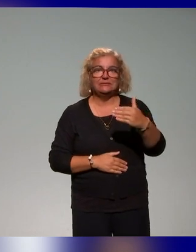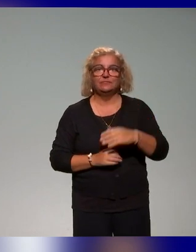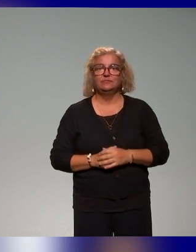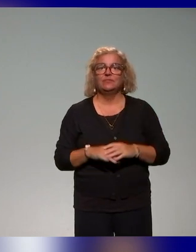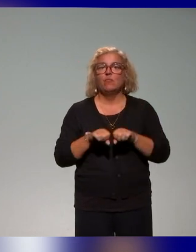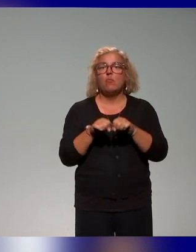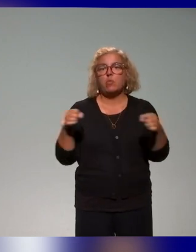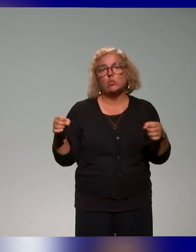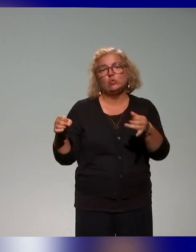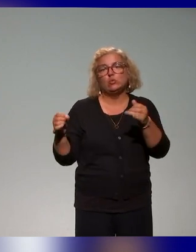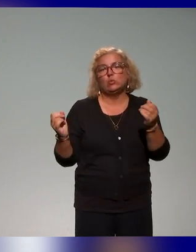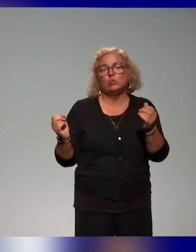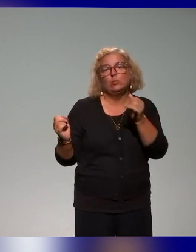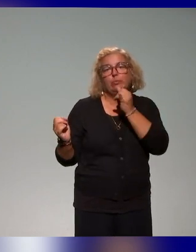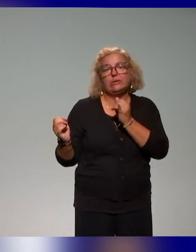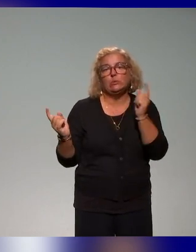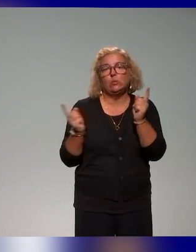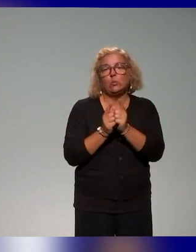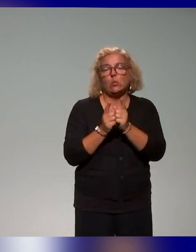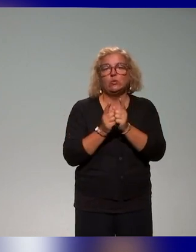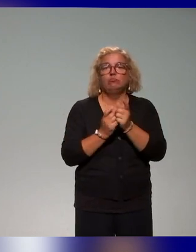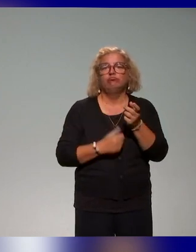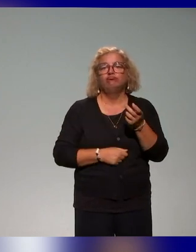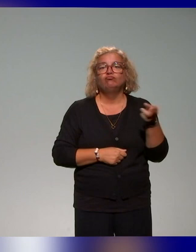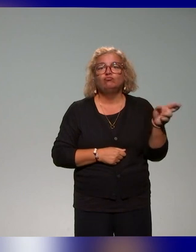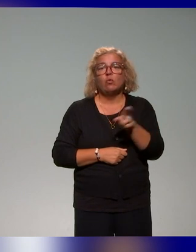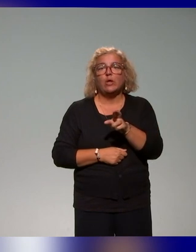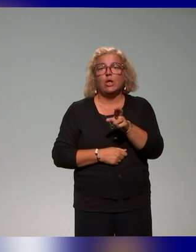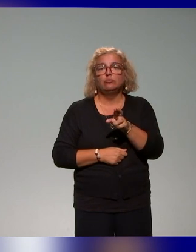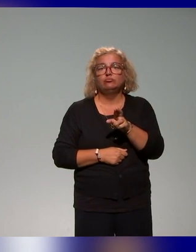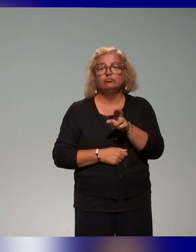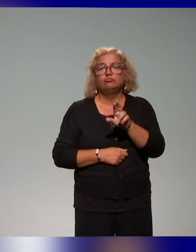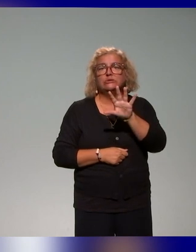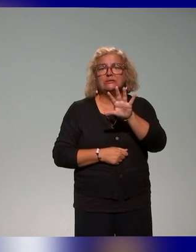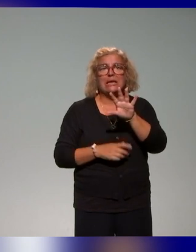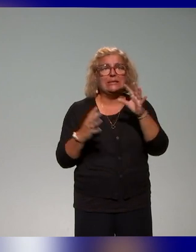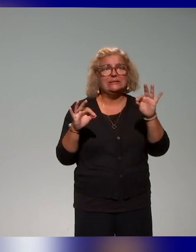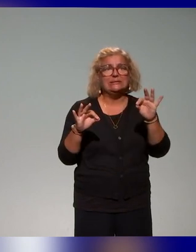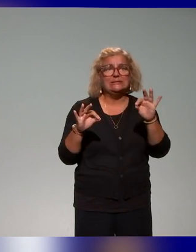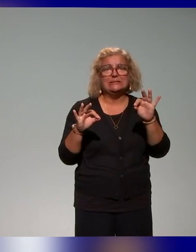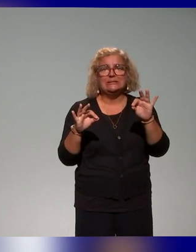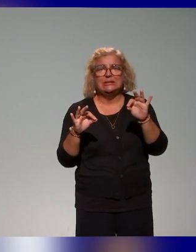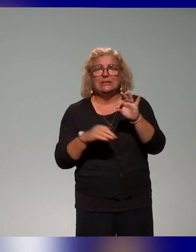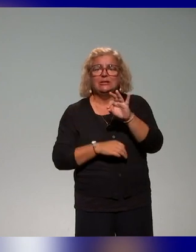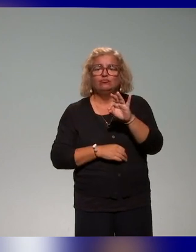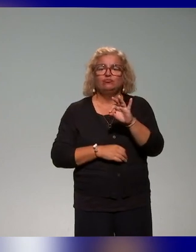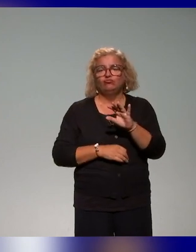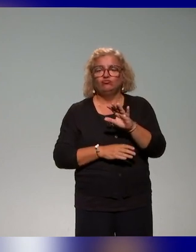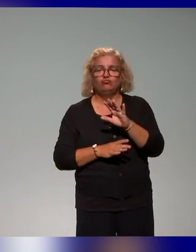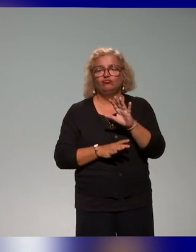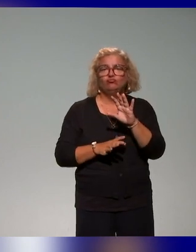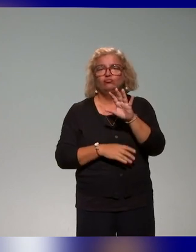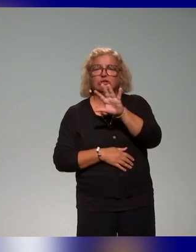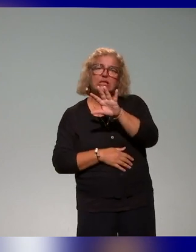une petite pause, et puis on se retrouve, allez, je crois, Pierre, c'est 5 minutes la pause ? Oh, c'est un peu plus de 5 minutes.